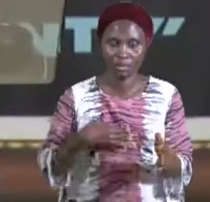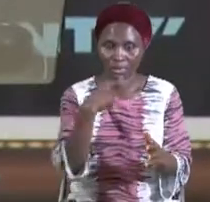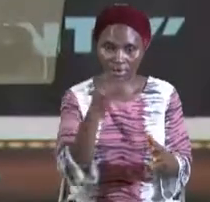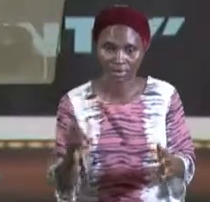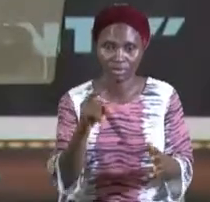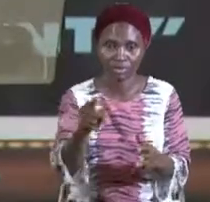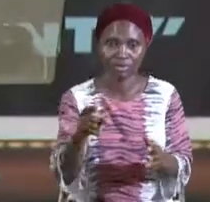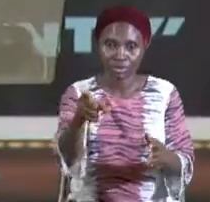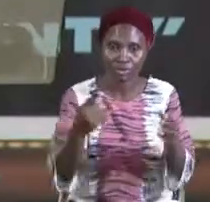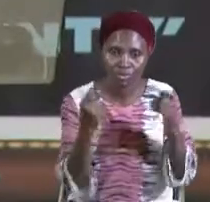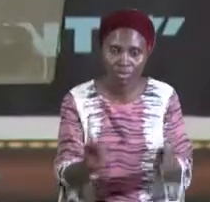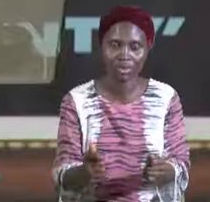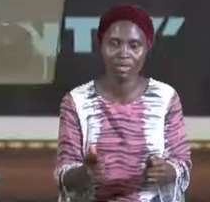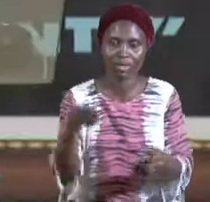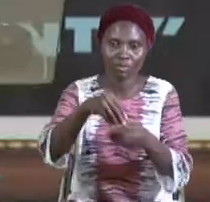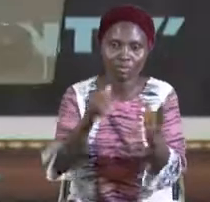rapidement dans la bouche.